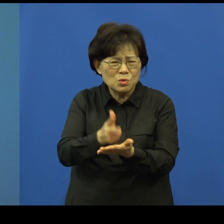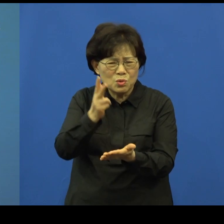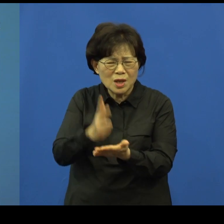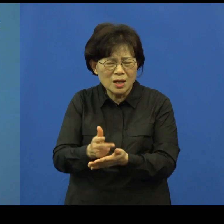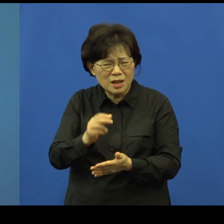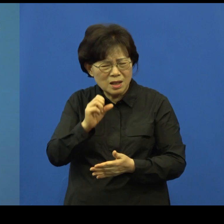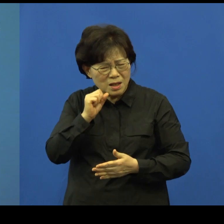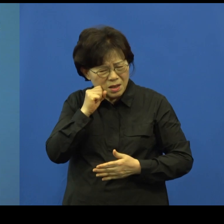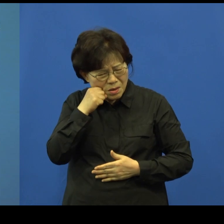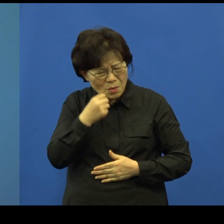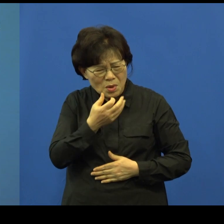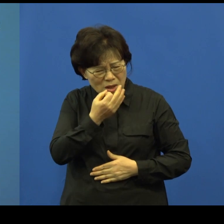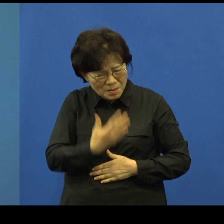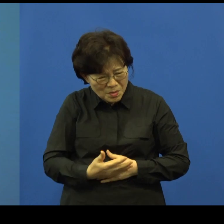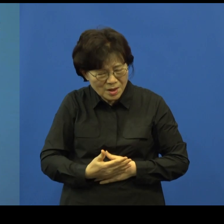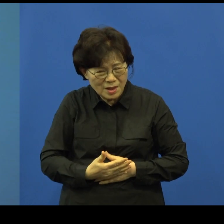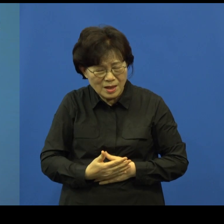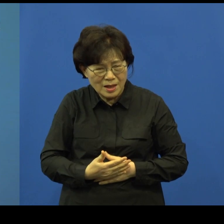주차도.